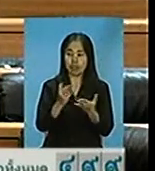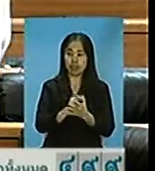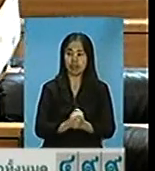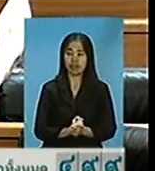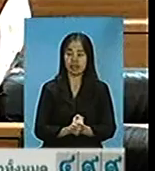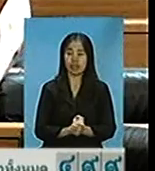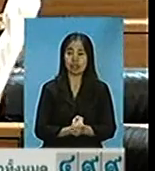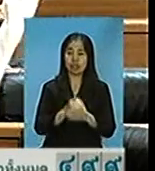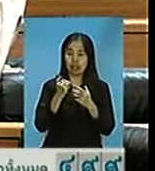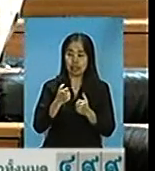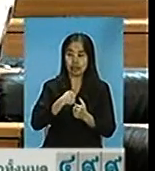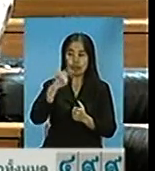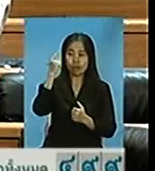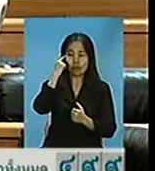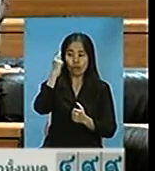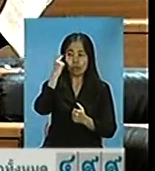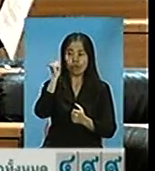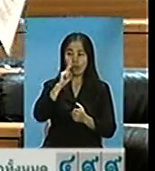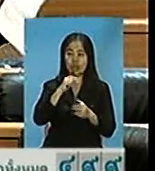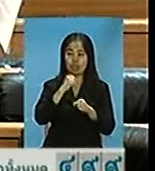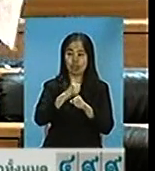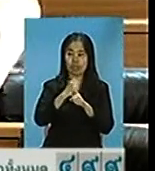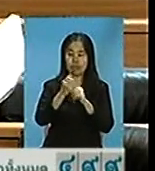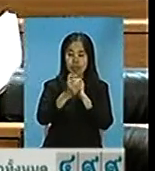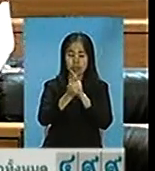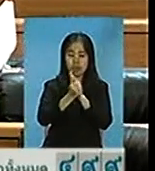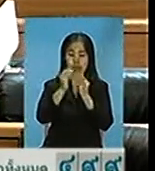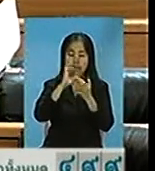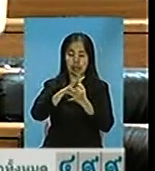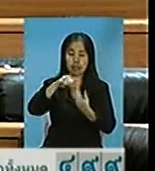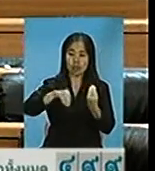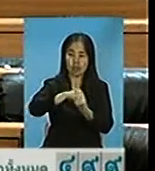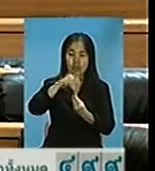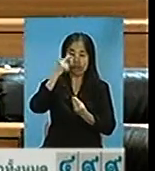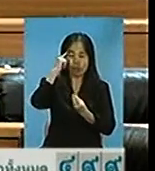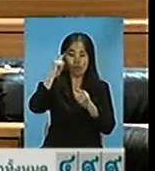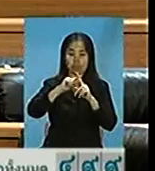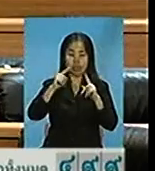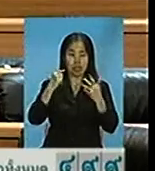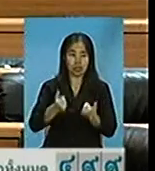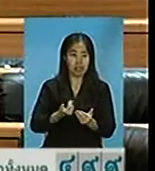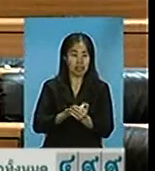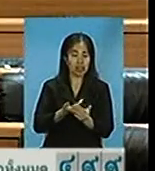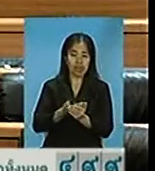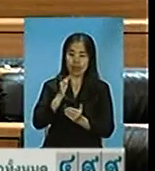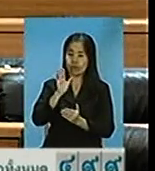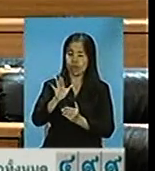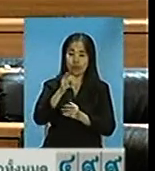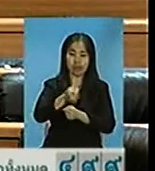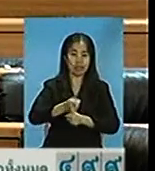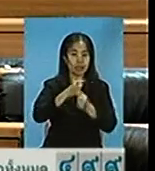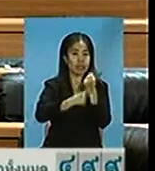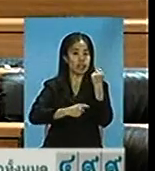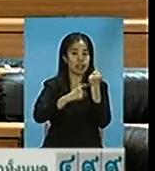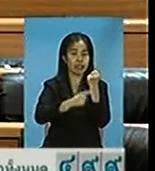ผมรู้ว่าท่านอาจจะชำนาญทางเรื่องธุรกิจแต่นี่มันเป็นเงินเกษตรกรผมเลยบอกว่าอย่างนี้ครับท่